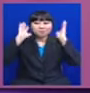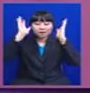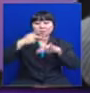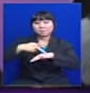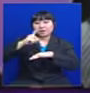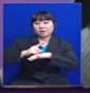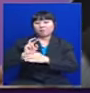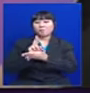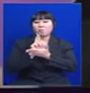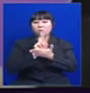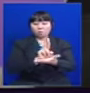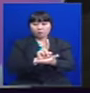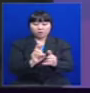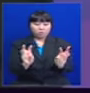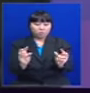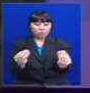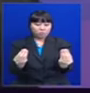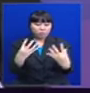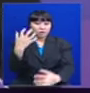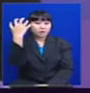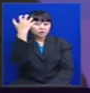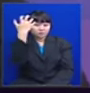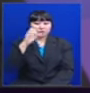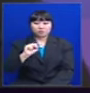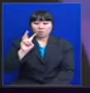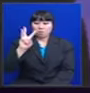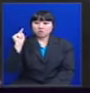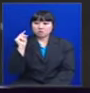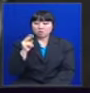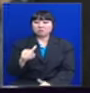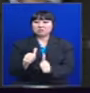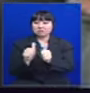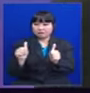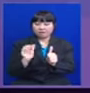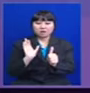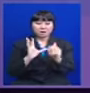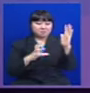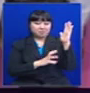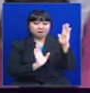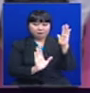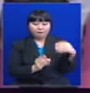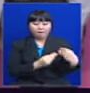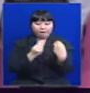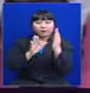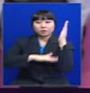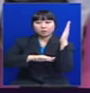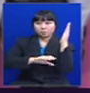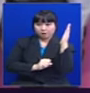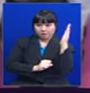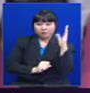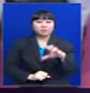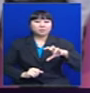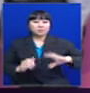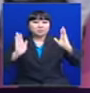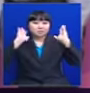ลสถานีวิทยุกระจายเสียงแห่งประเทศไทยหรือสวทดีเด่นระดับเขตให้กับสวทสงขลาและสำนักประชาสั